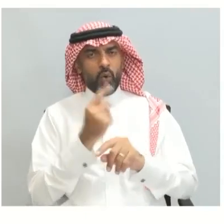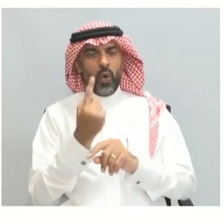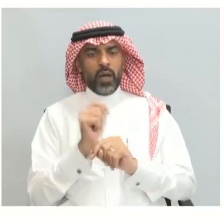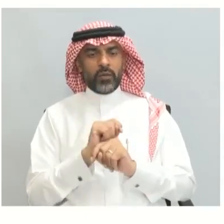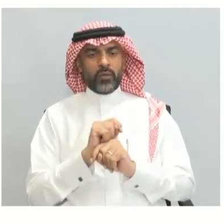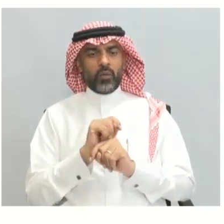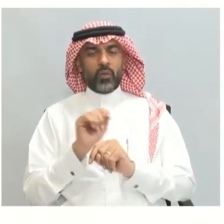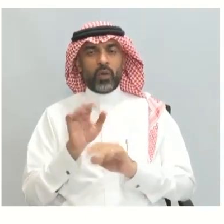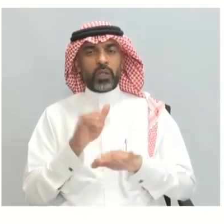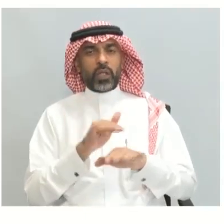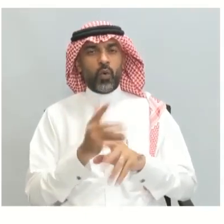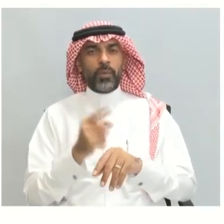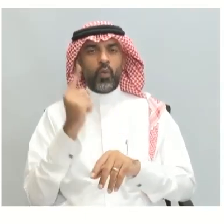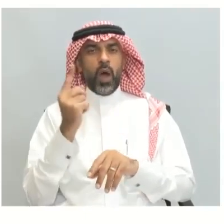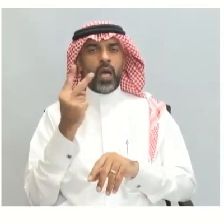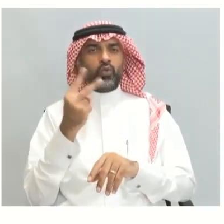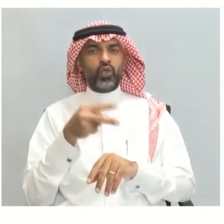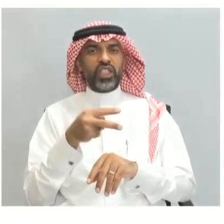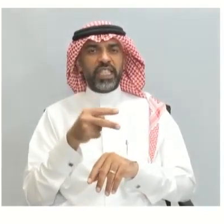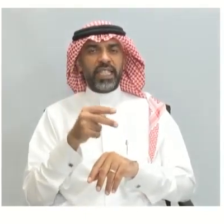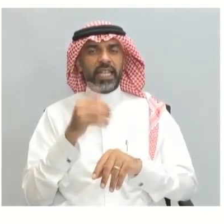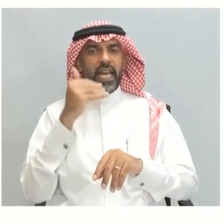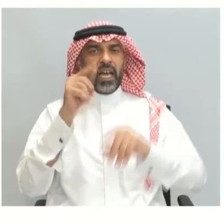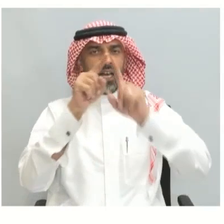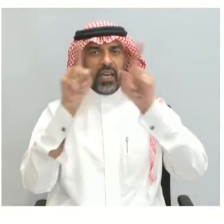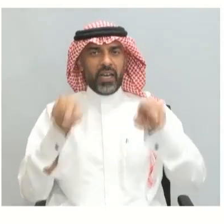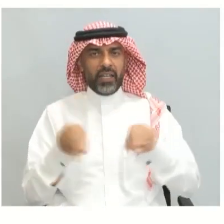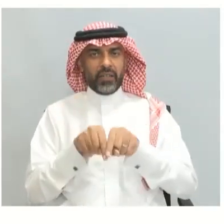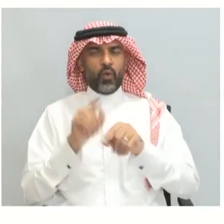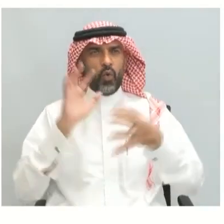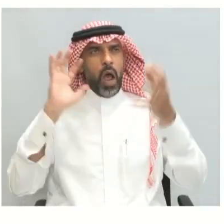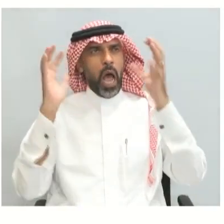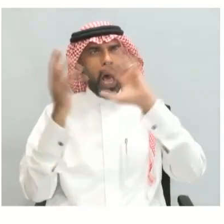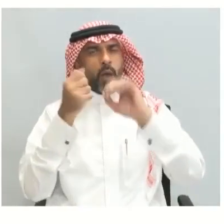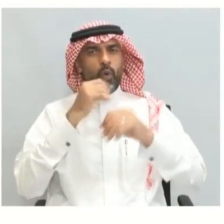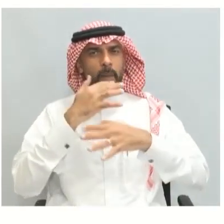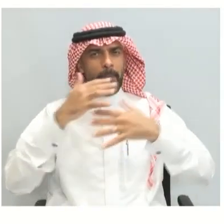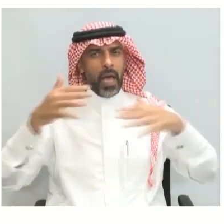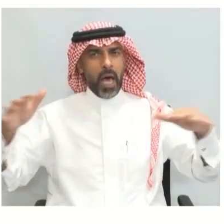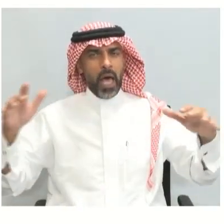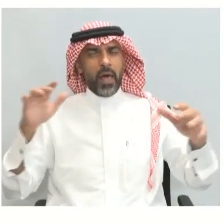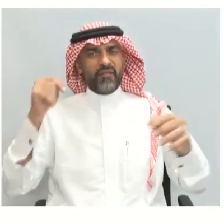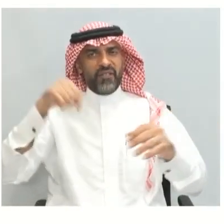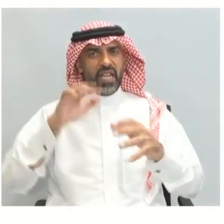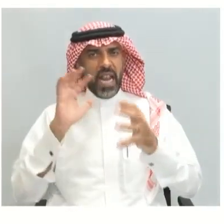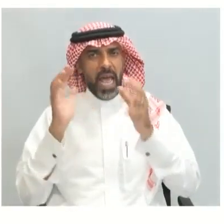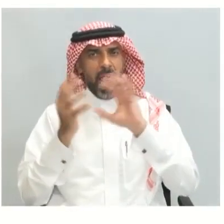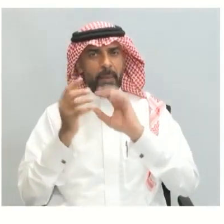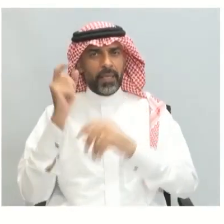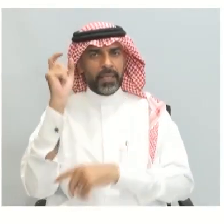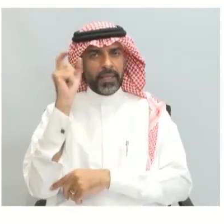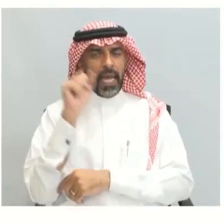وتتكون من 21 خريطه شامله العالم والبحار المحيطه بالعالم الاسلامي